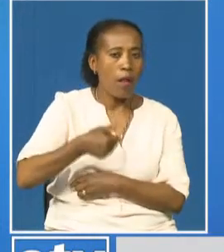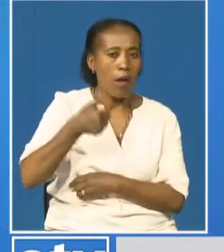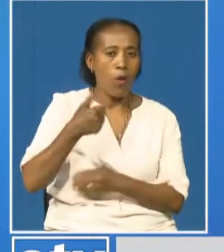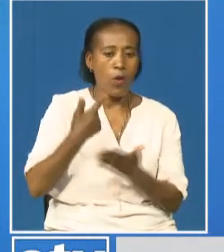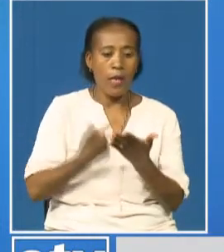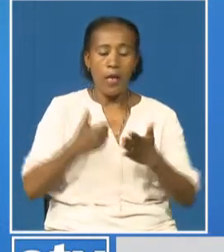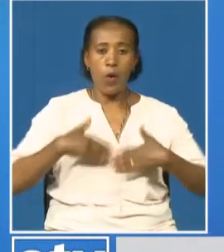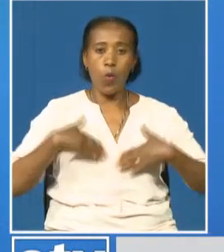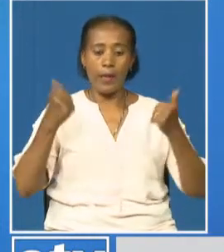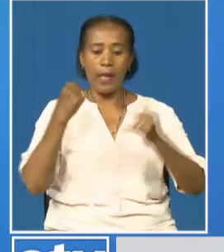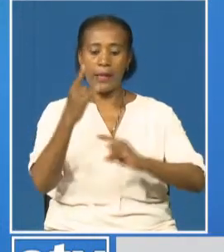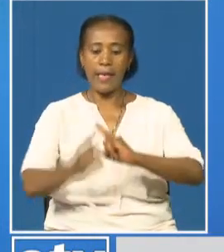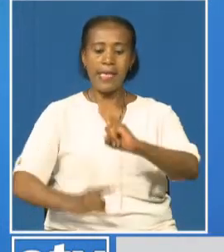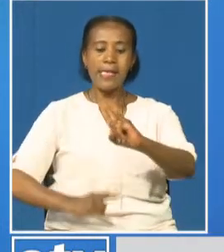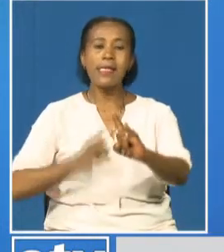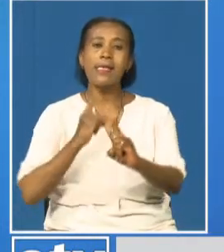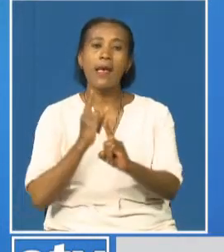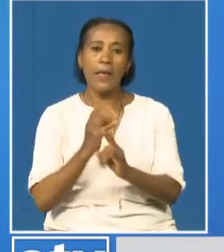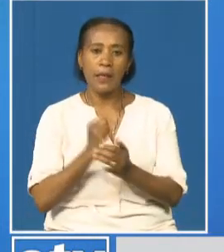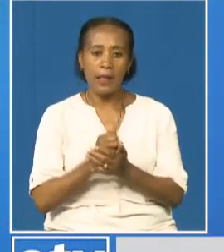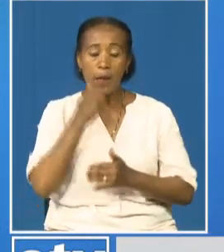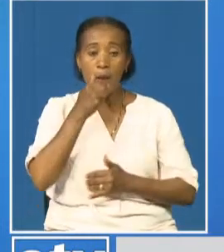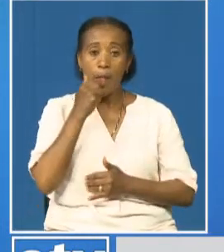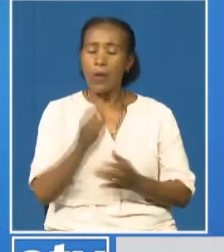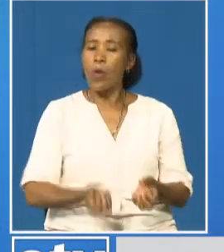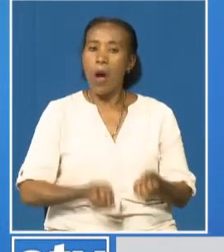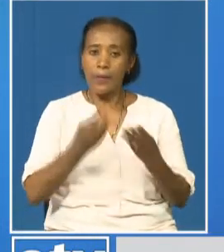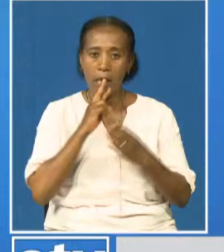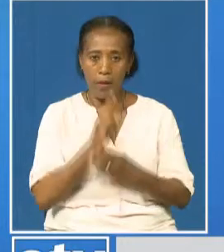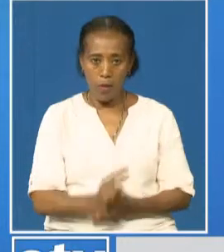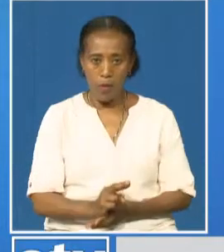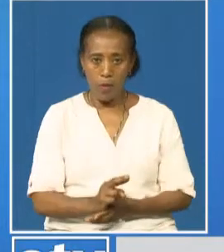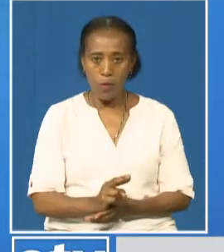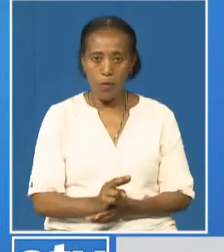ይሄ የወጣትነት ዘመን የሚባለው በአብዛኛው